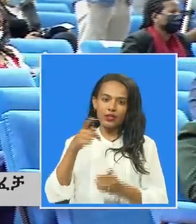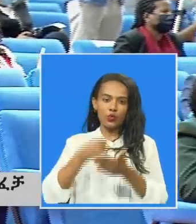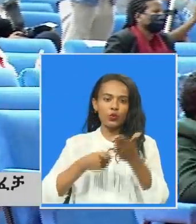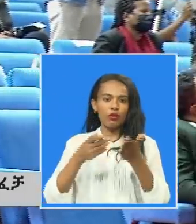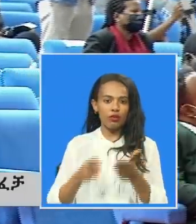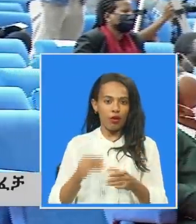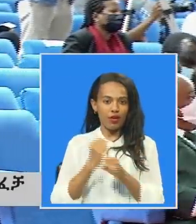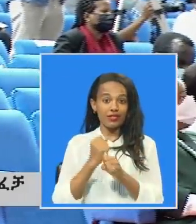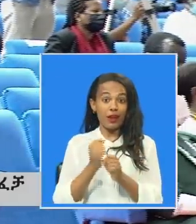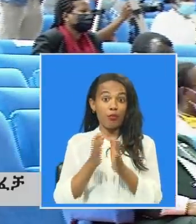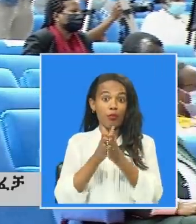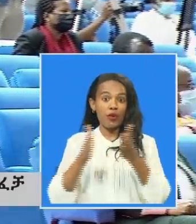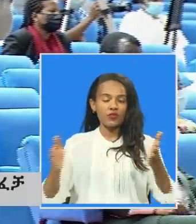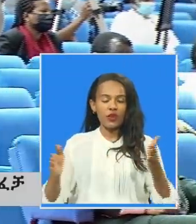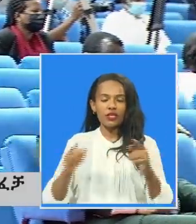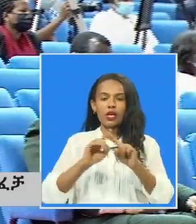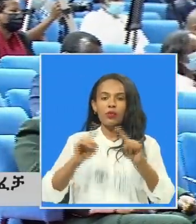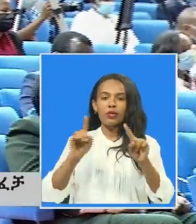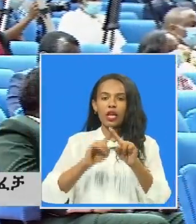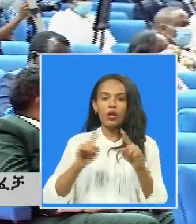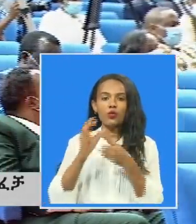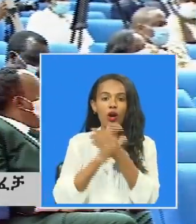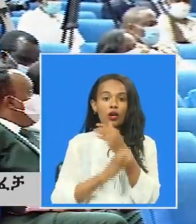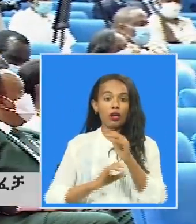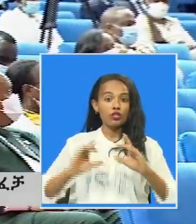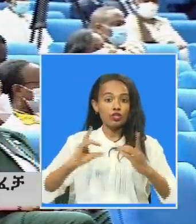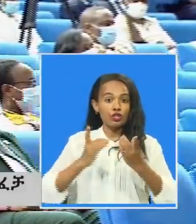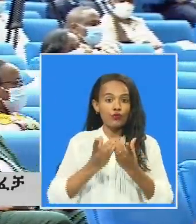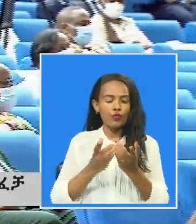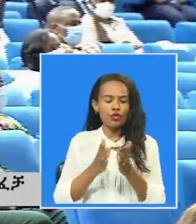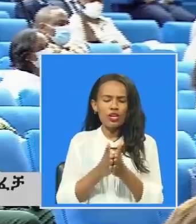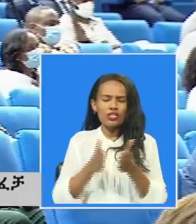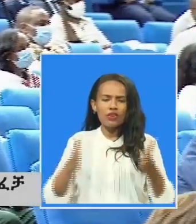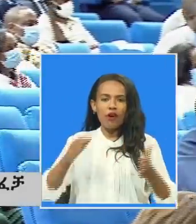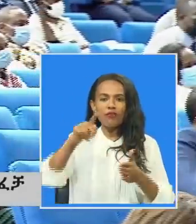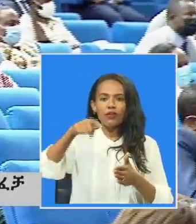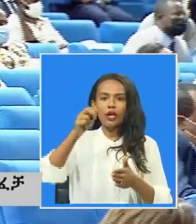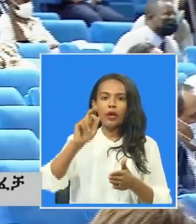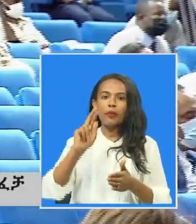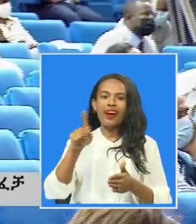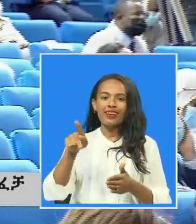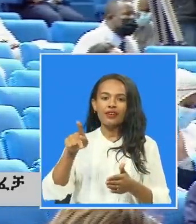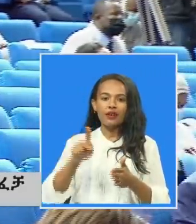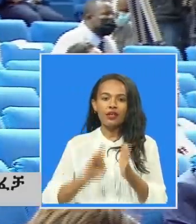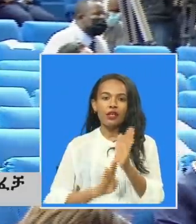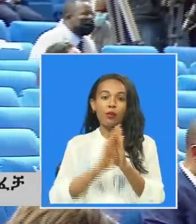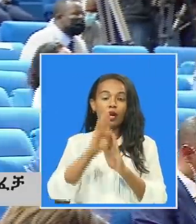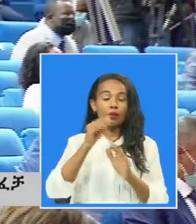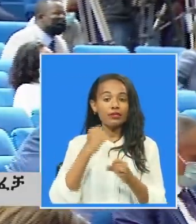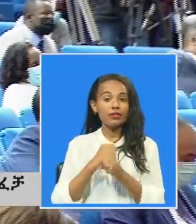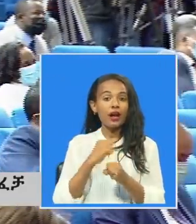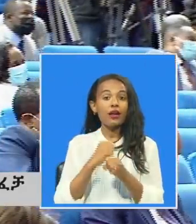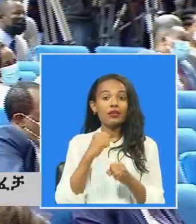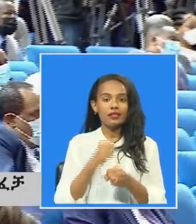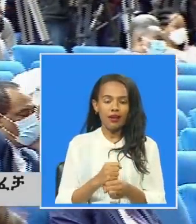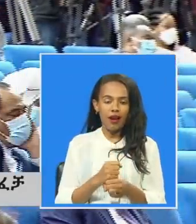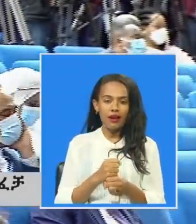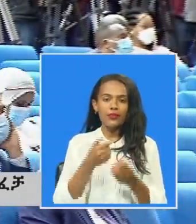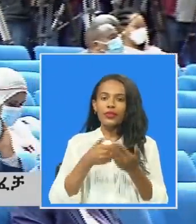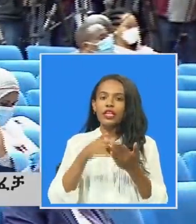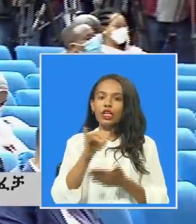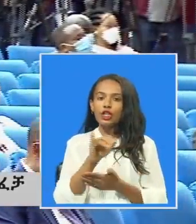በማስፋት በተለያዩ የሀገራችን ክፍሎች ሰፋፊ ፓርክ የማልማት ስራዎች ይሰራሉ።